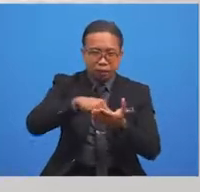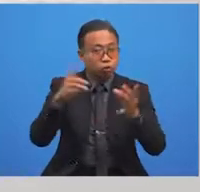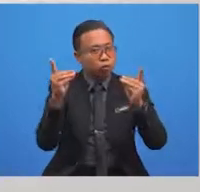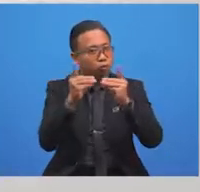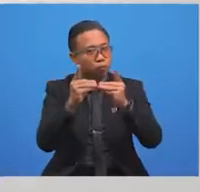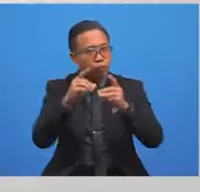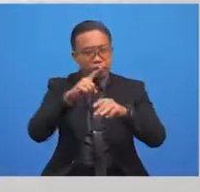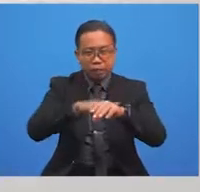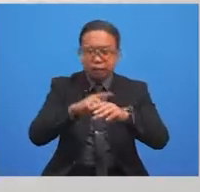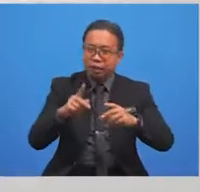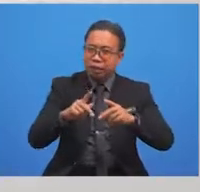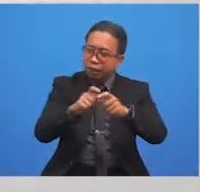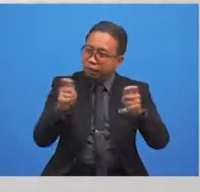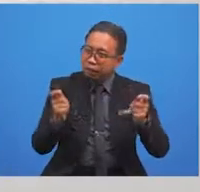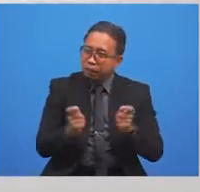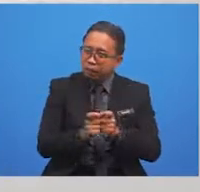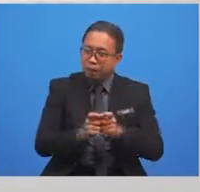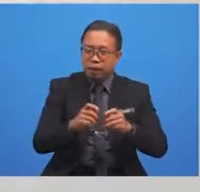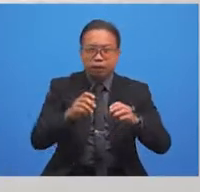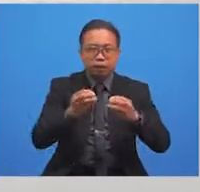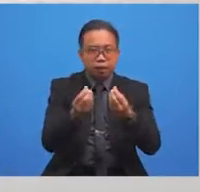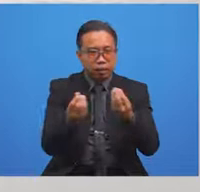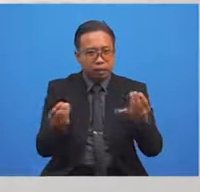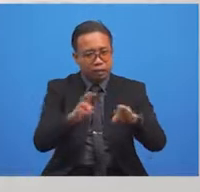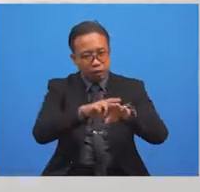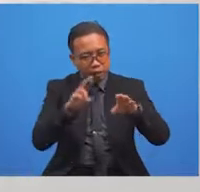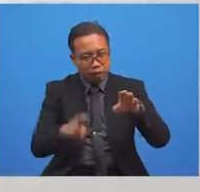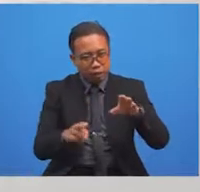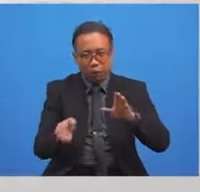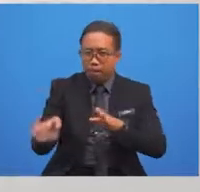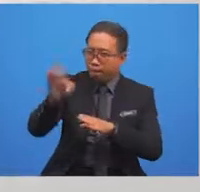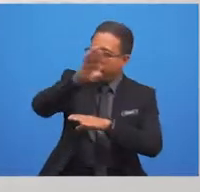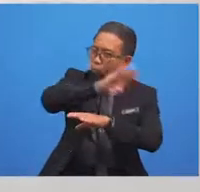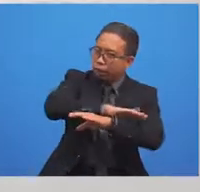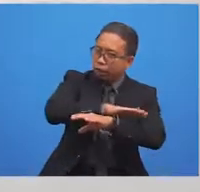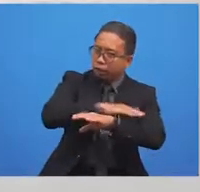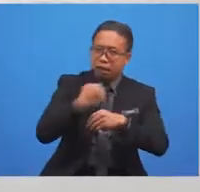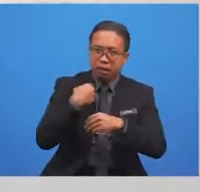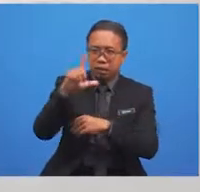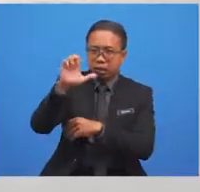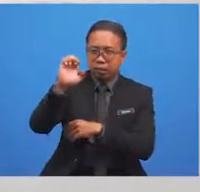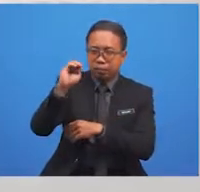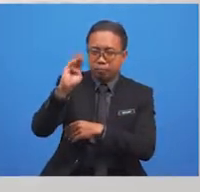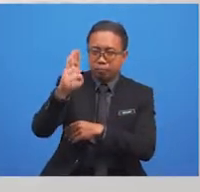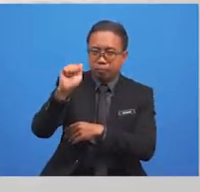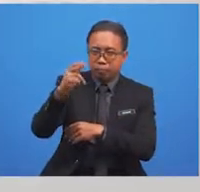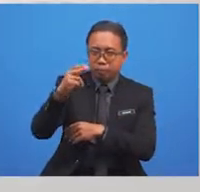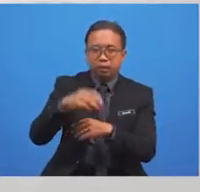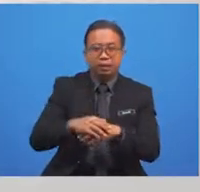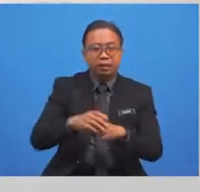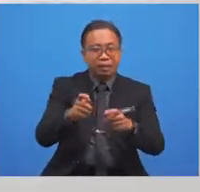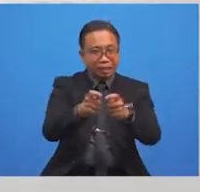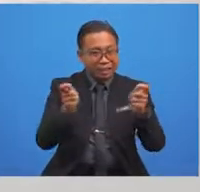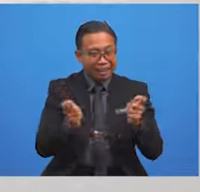ditemui di kawasan tanah rendah, berbukit dan berlembah. Lokasinya di Taman